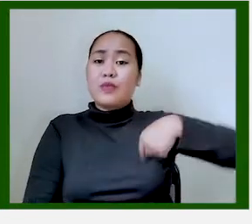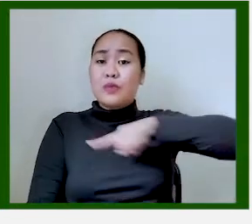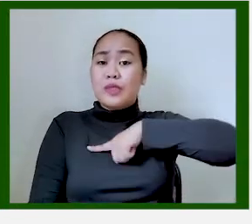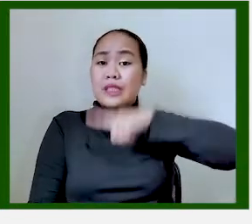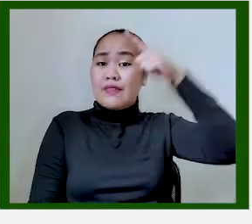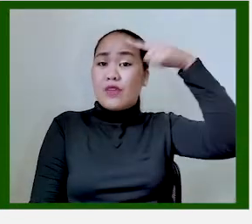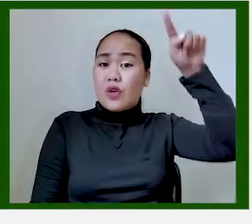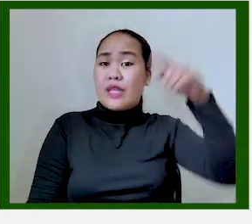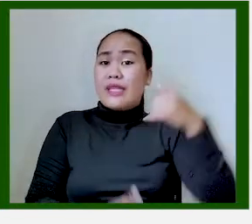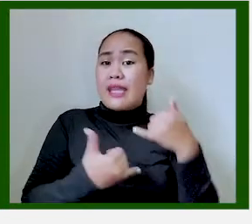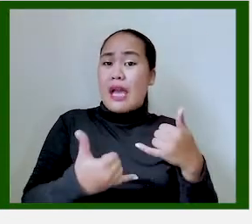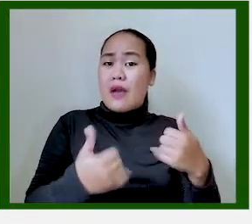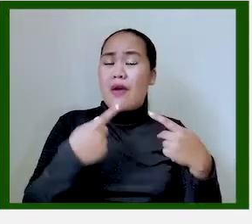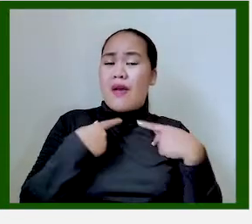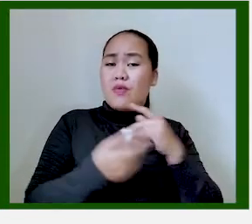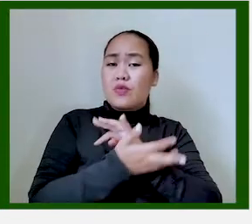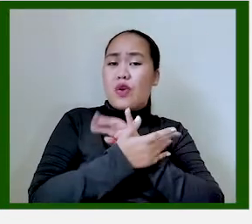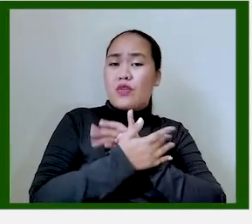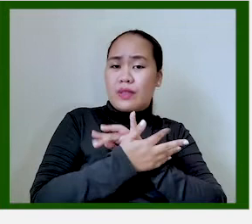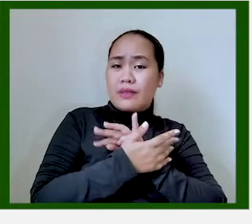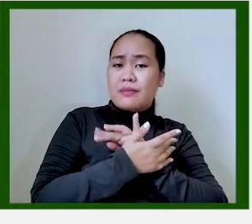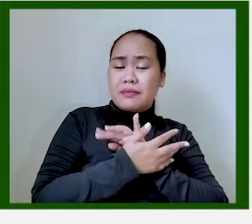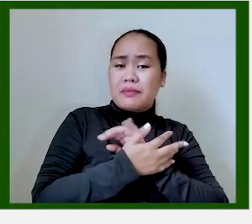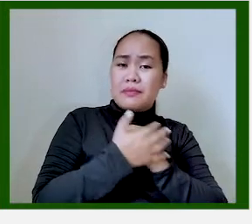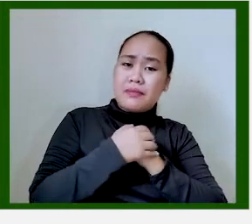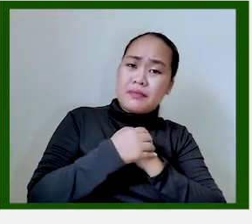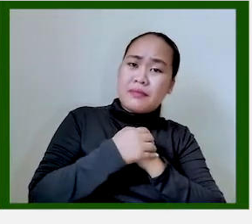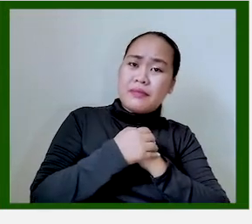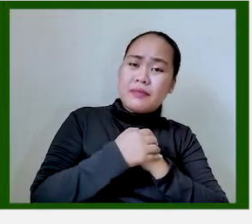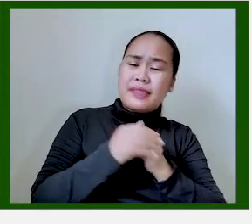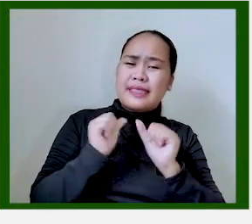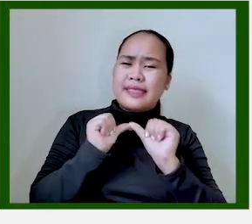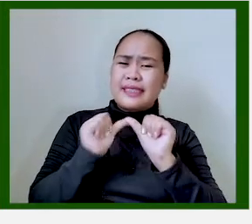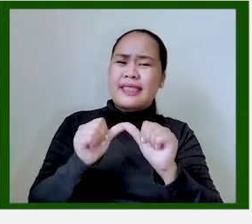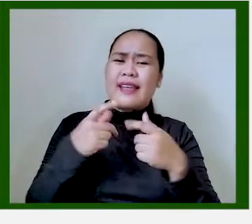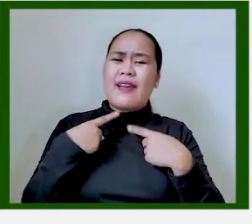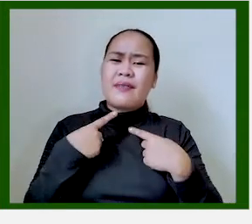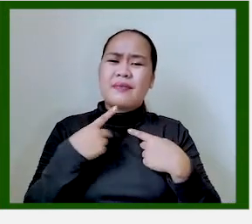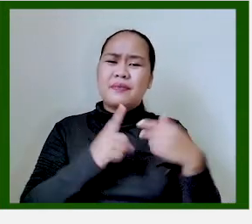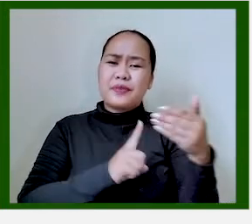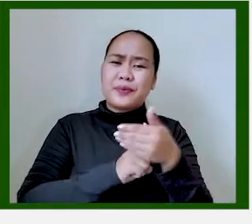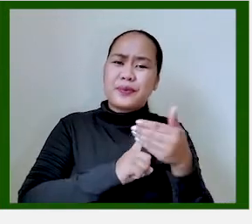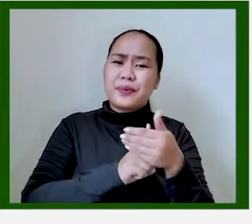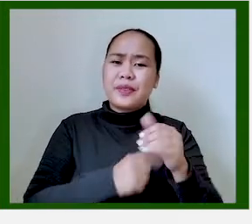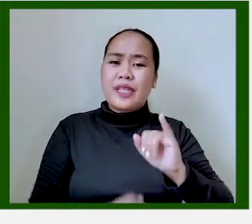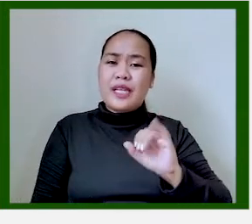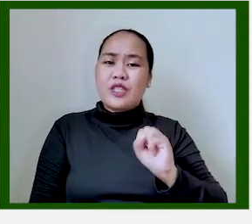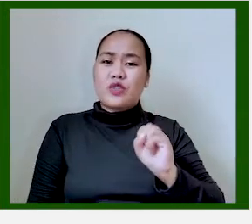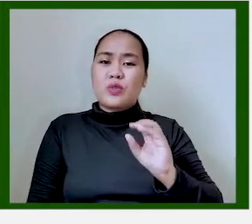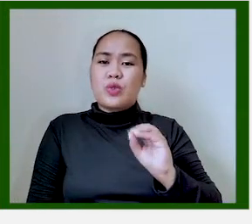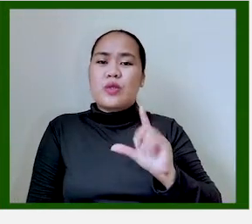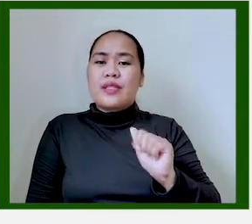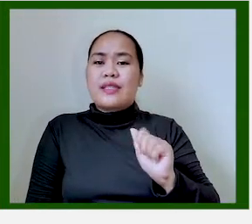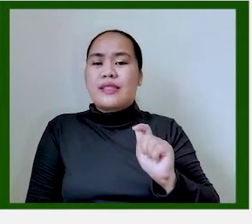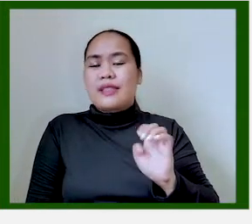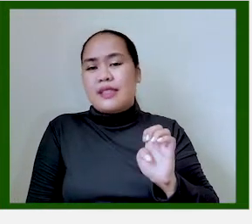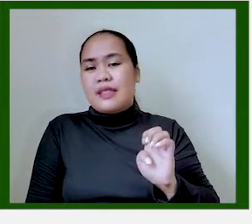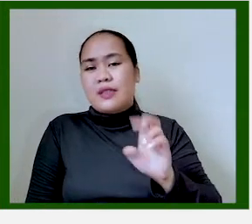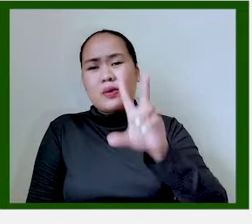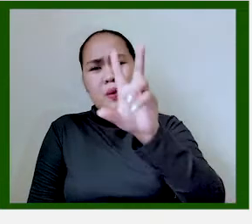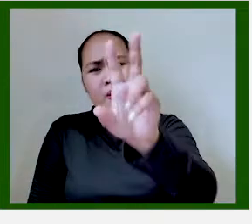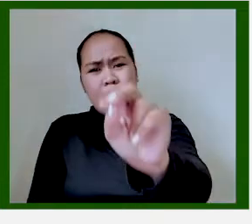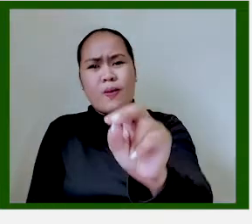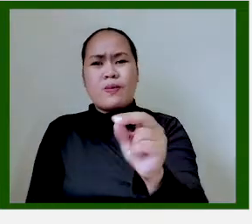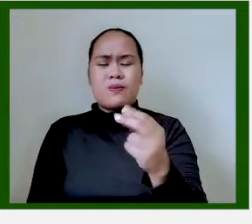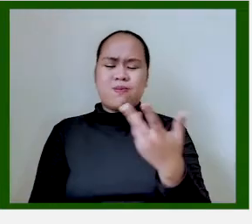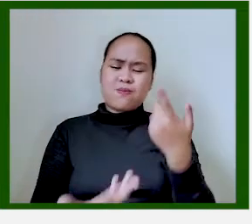may COVID, 'di ba? Let's isolate, 'di ba? Huwag na tayong magbatigas. Diba, tutulong naman ng barangay eh. Diba,